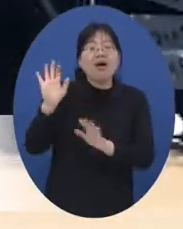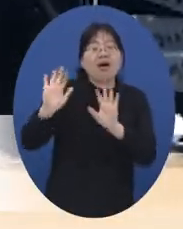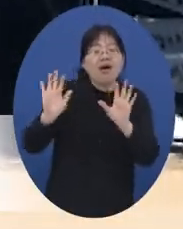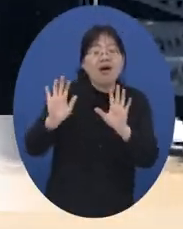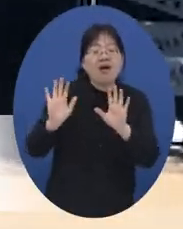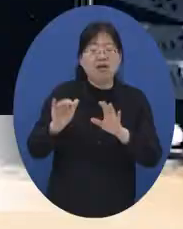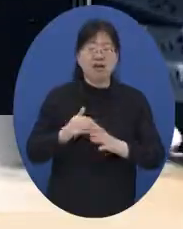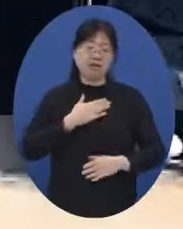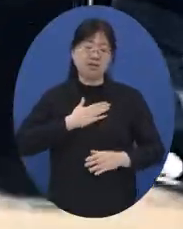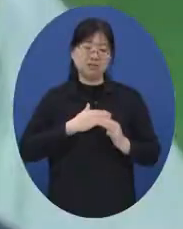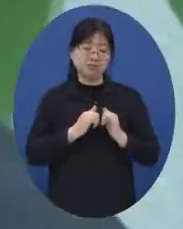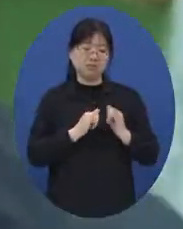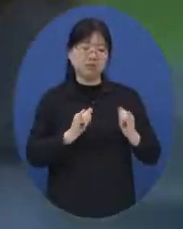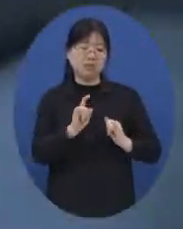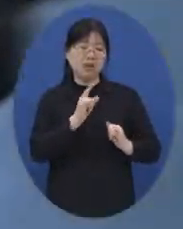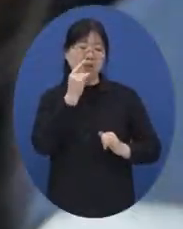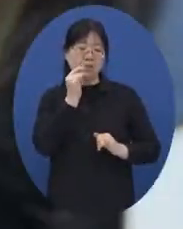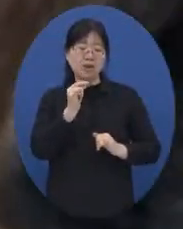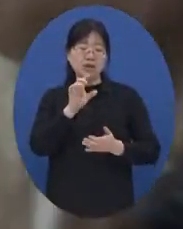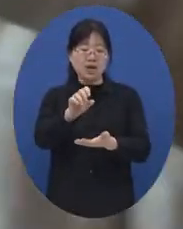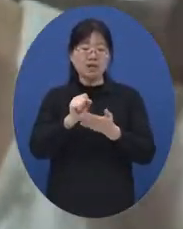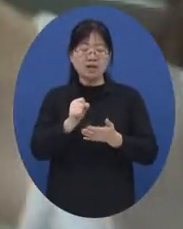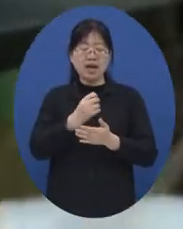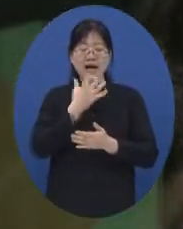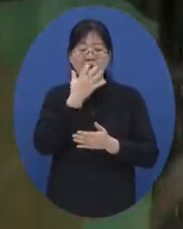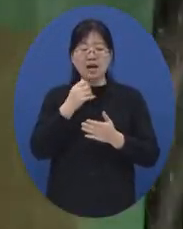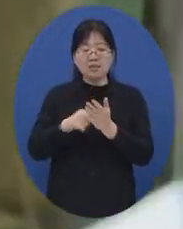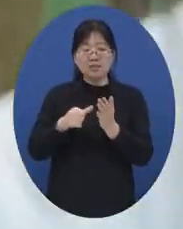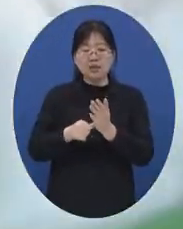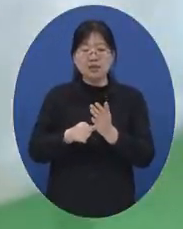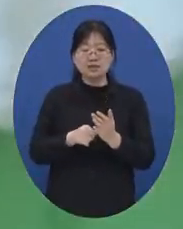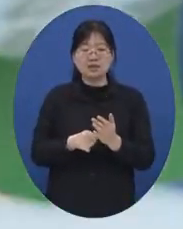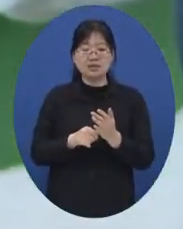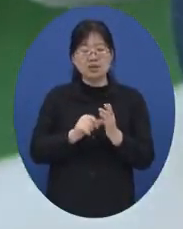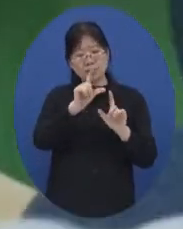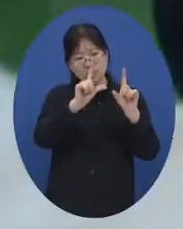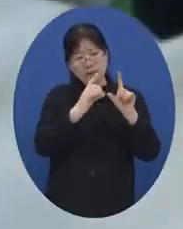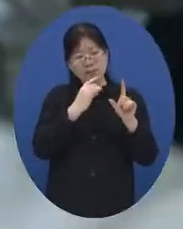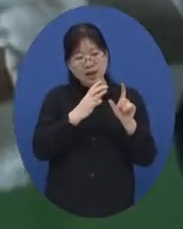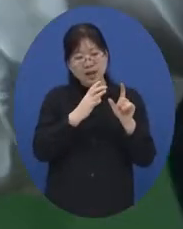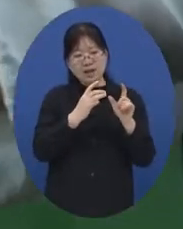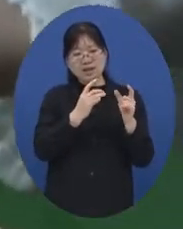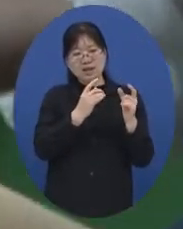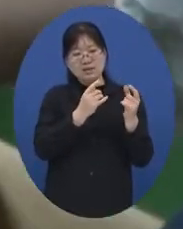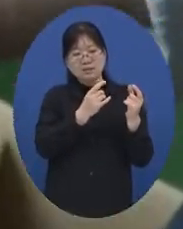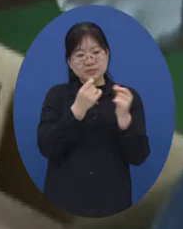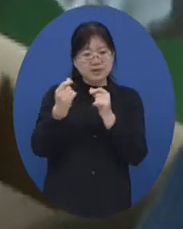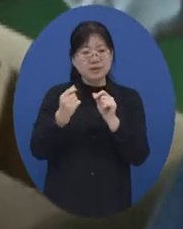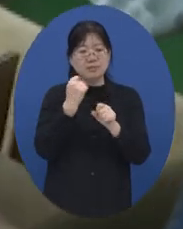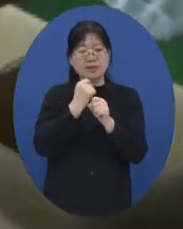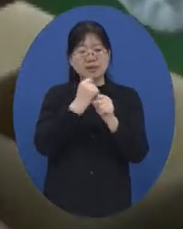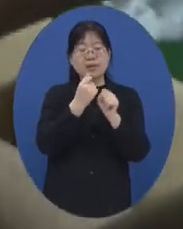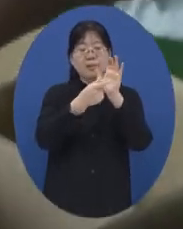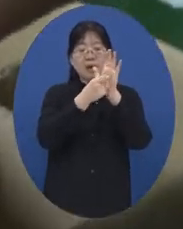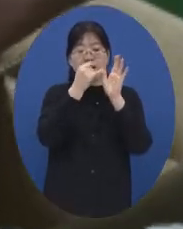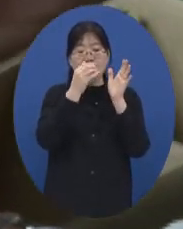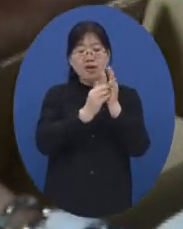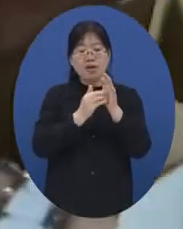그걸 아시는 분들은. 일본에서 수입한 성인용품은 상표만 비슷하게 만들어서 인터넷에